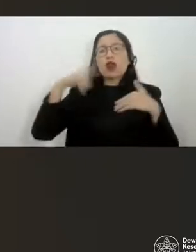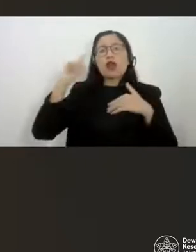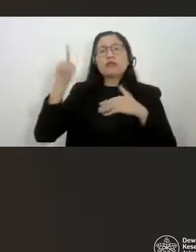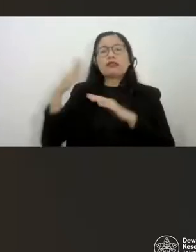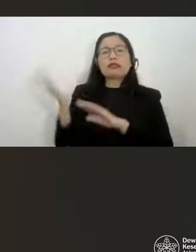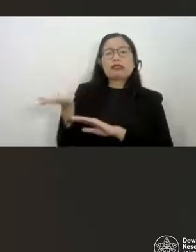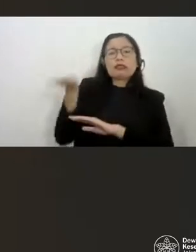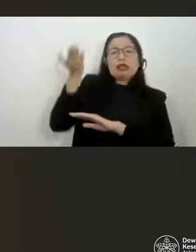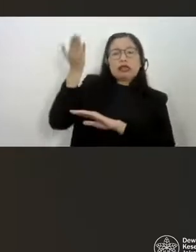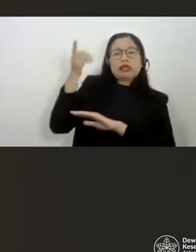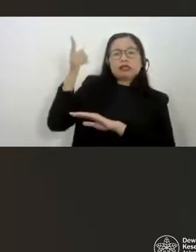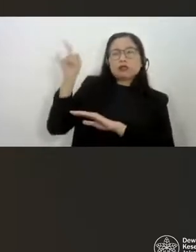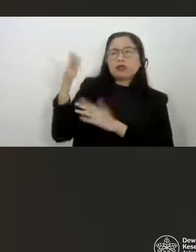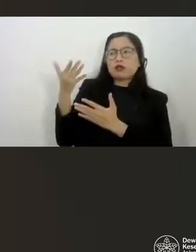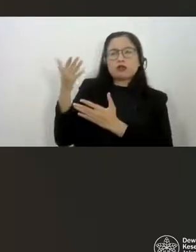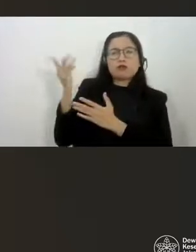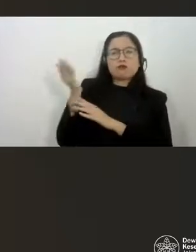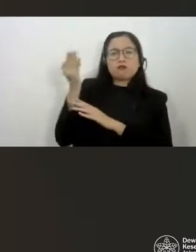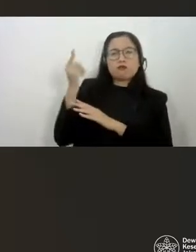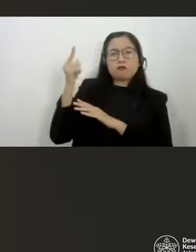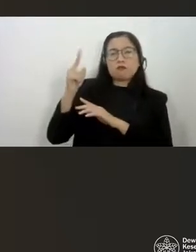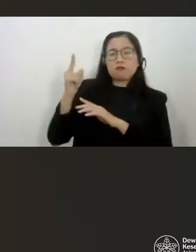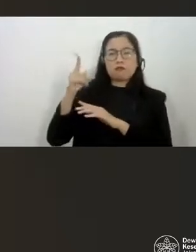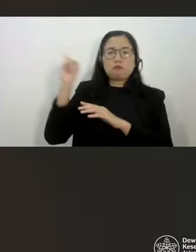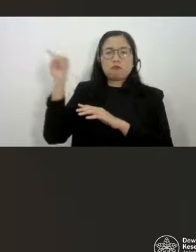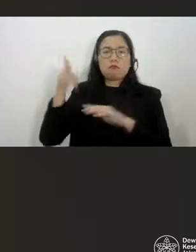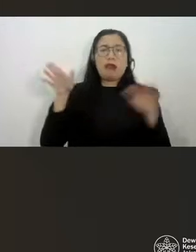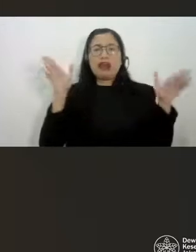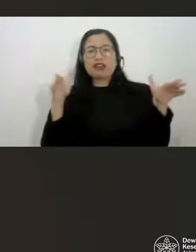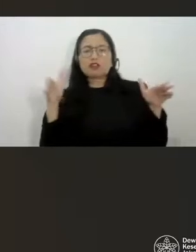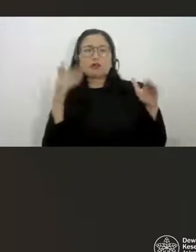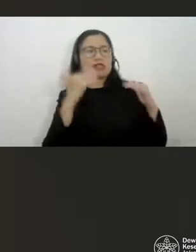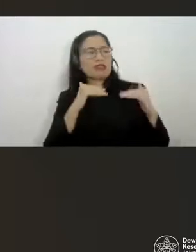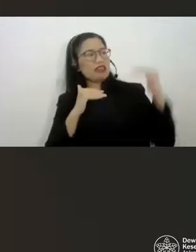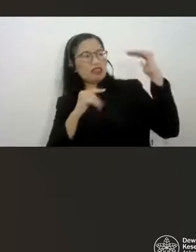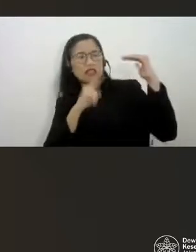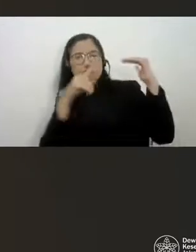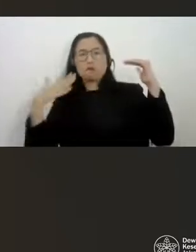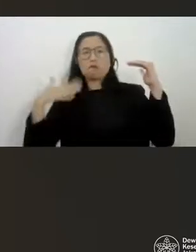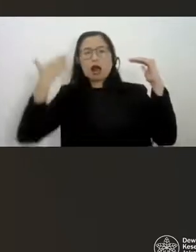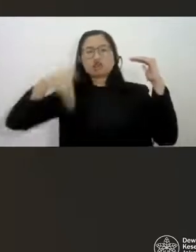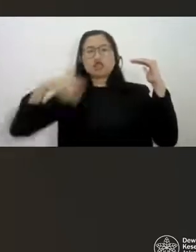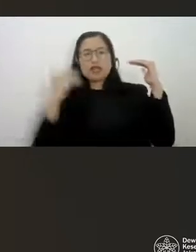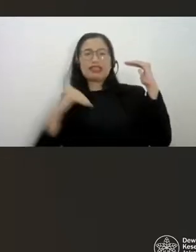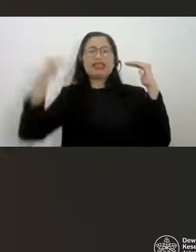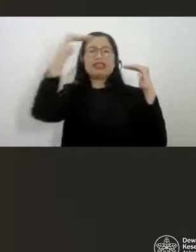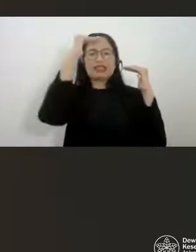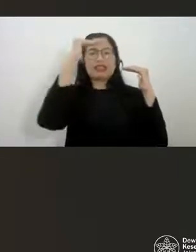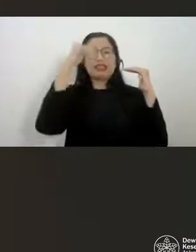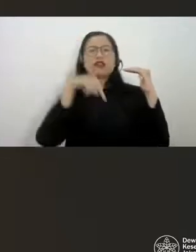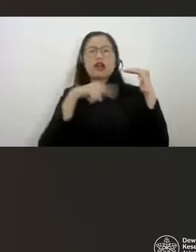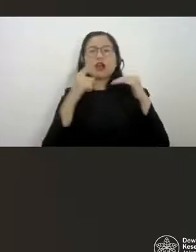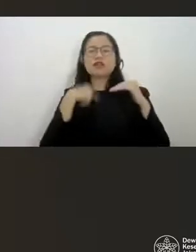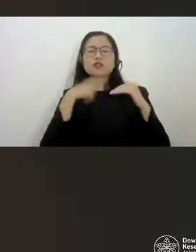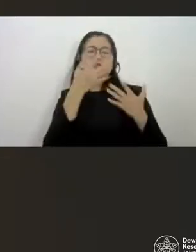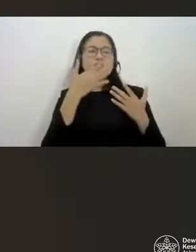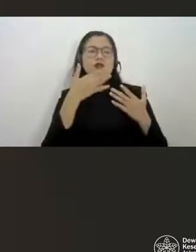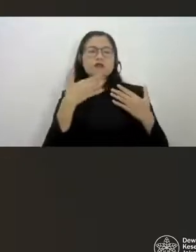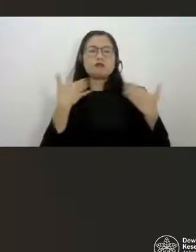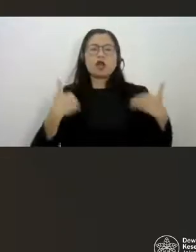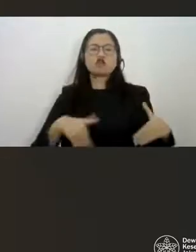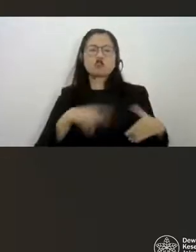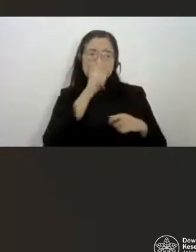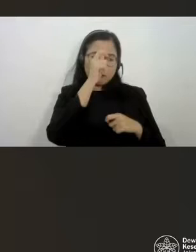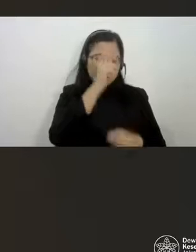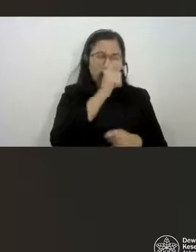dari malaikat. Karena itu manusia bukan hanya ditugaskan berserah diri mengabdi kepada Tuhan, melainkan dengan kecakapan yang diberikan